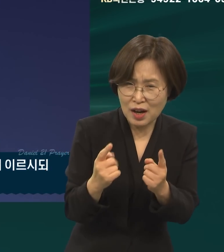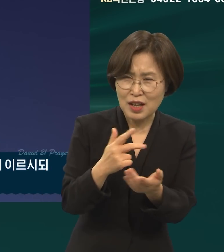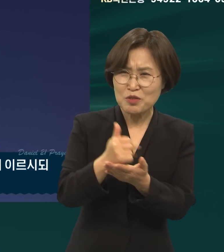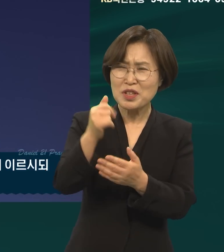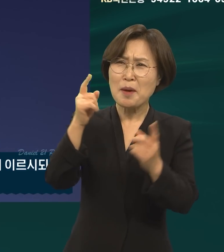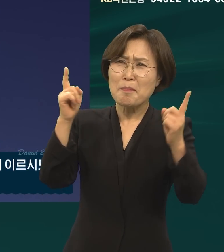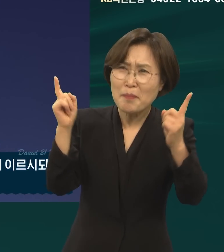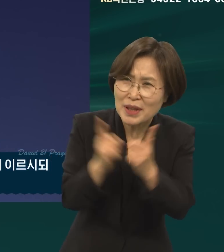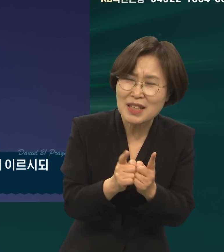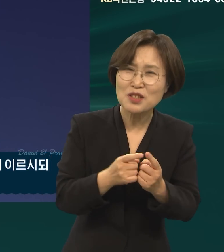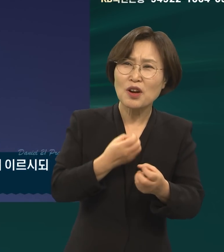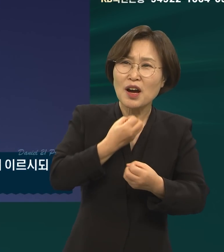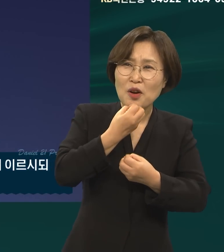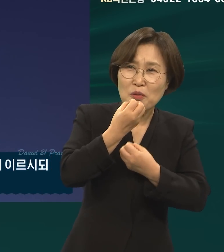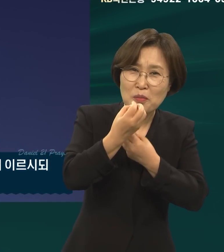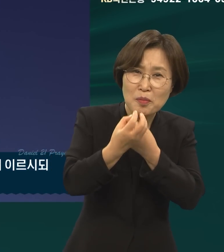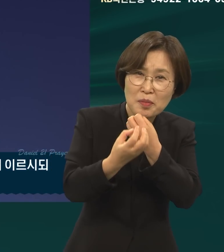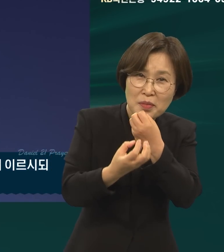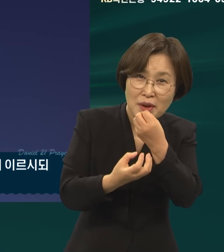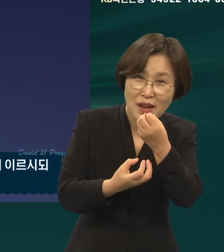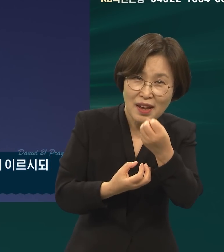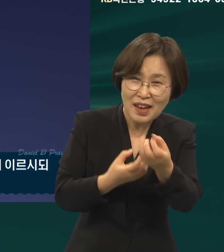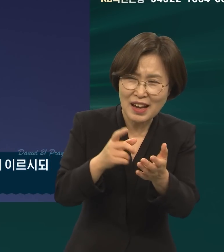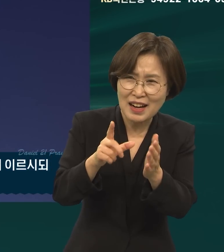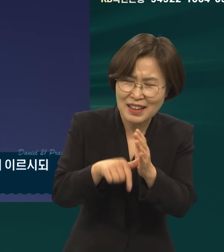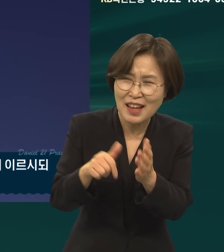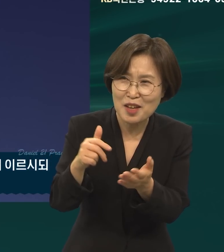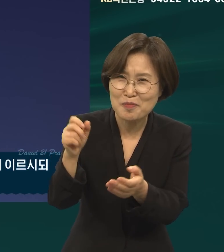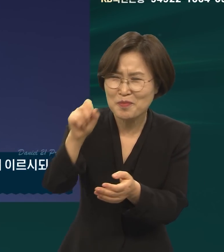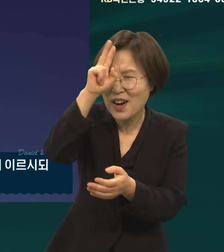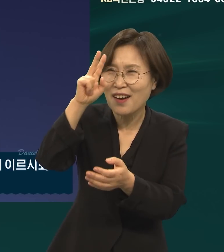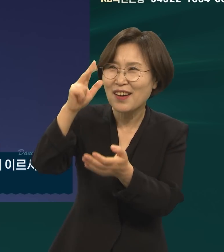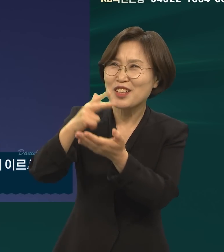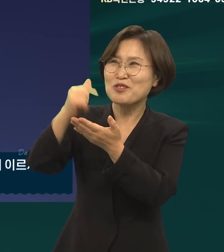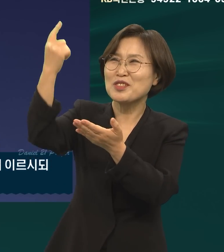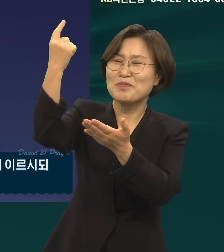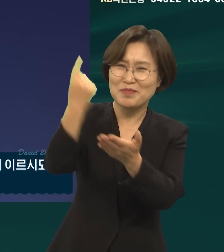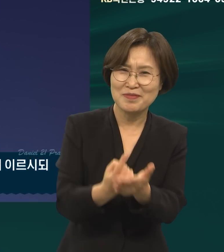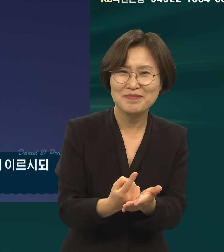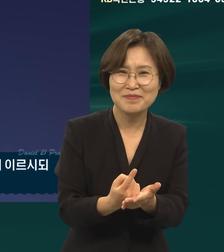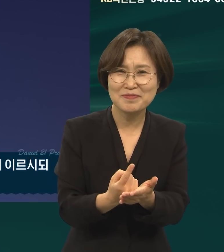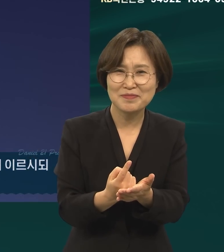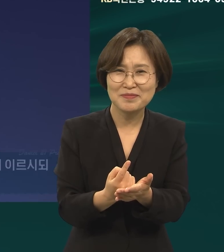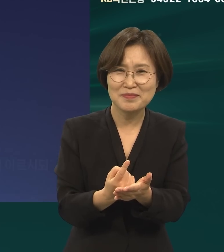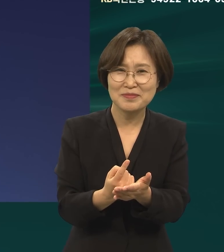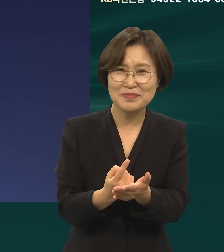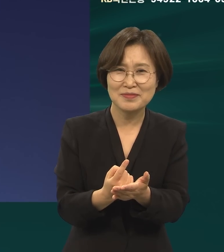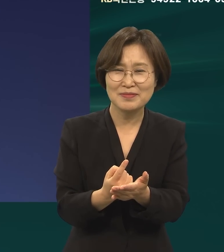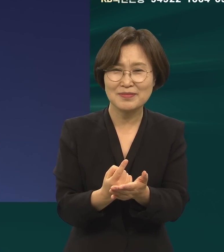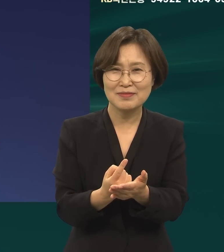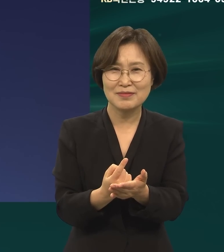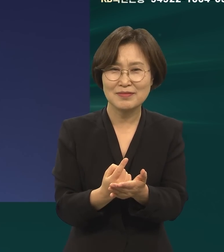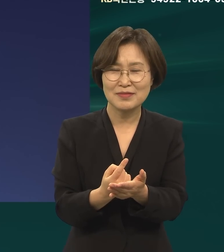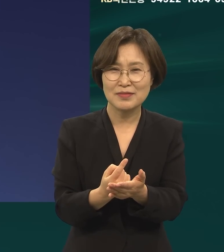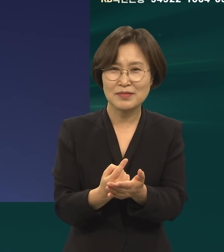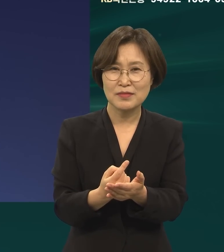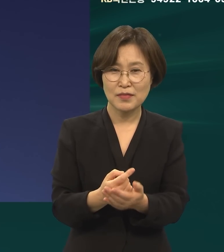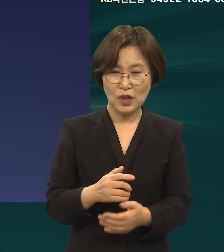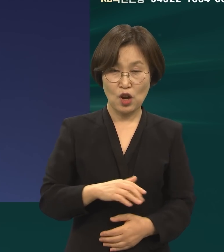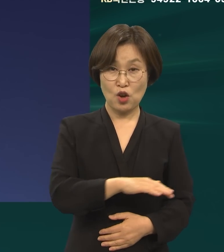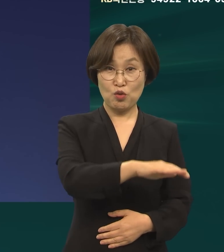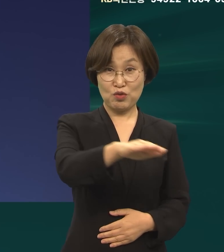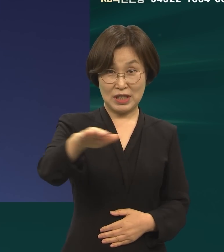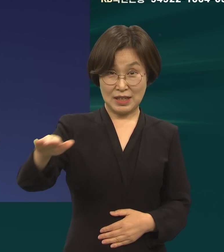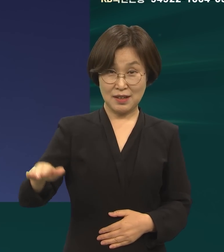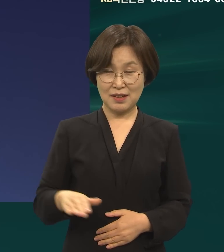여러분, 주님이 임재하시더라는 겁니다. 무슨 얘기냐면 우리가 이 세상의 삶